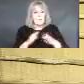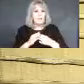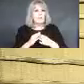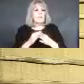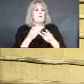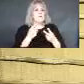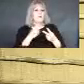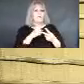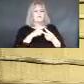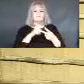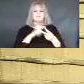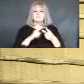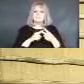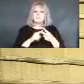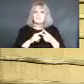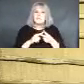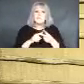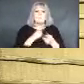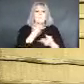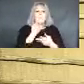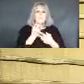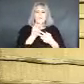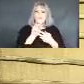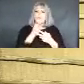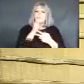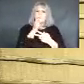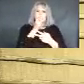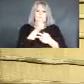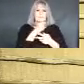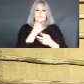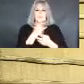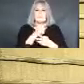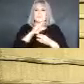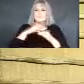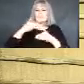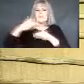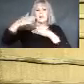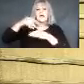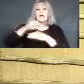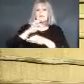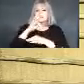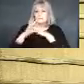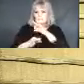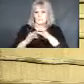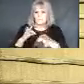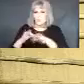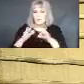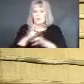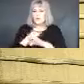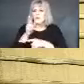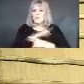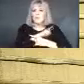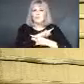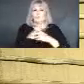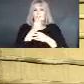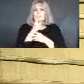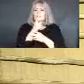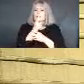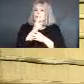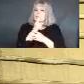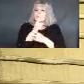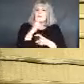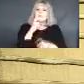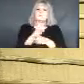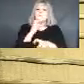die leiers van die tempel, en dan gaan hulle, en hulle gaan bid, en die plek waar hulle saam word, word geskud, en hulle word gevul met die